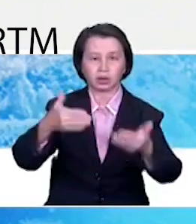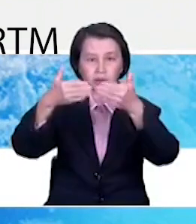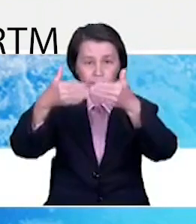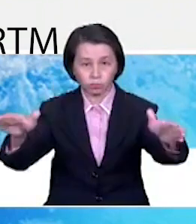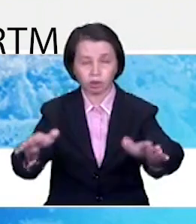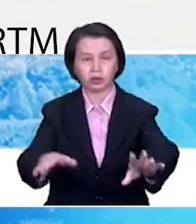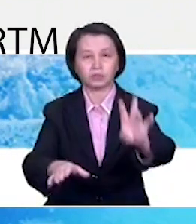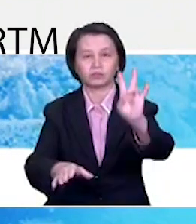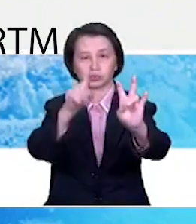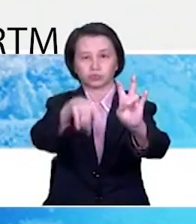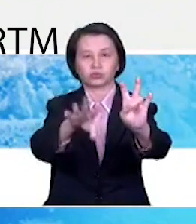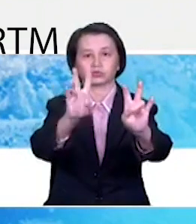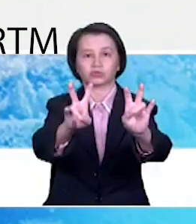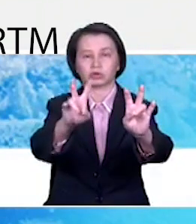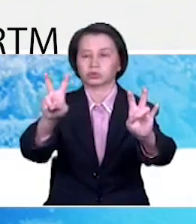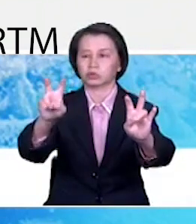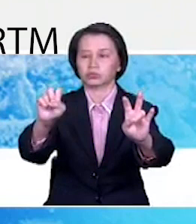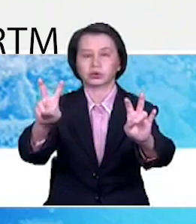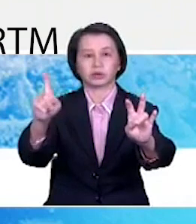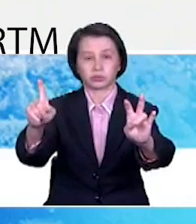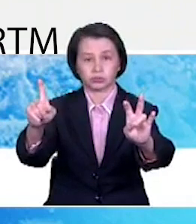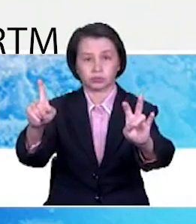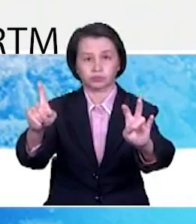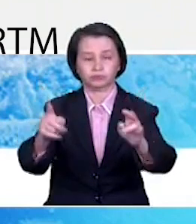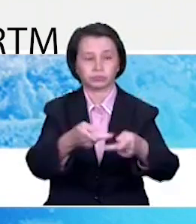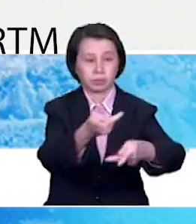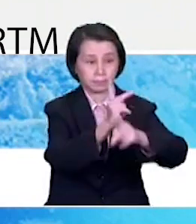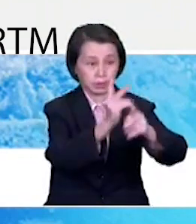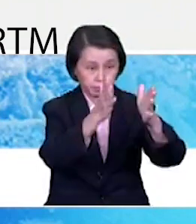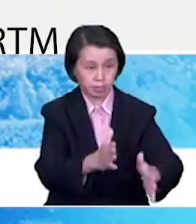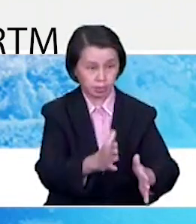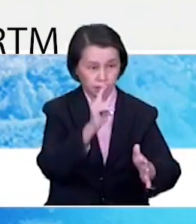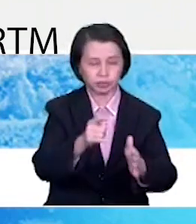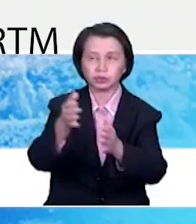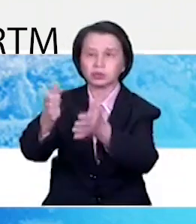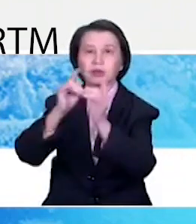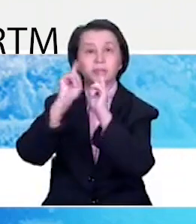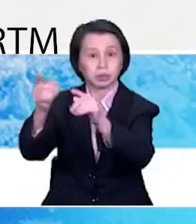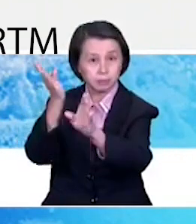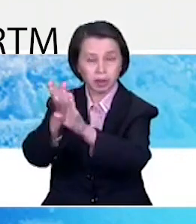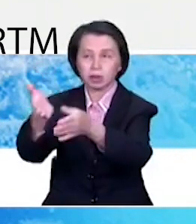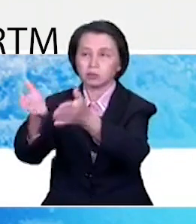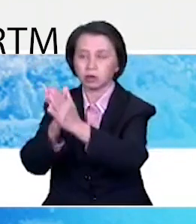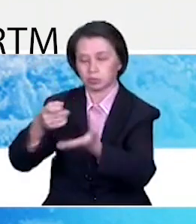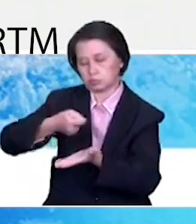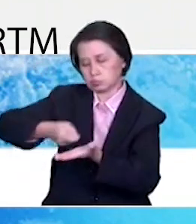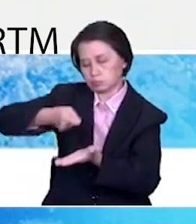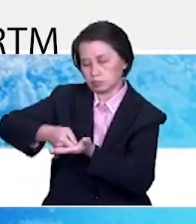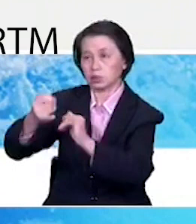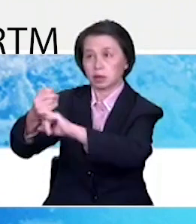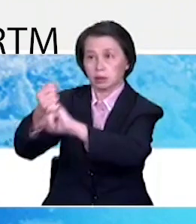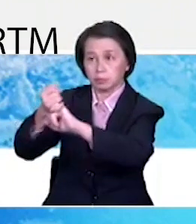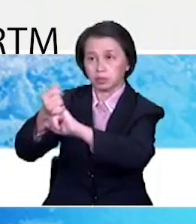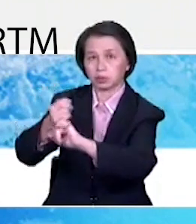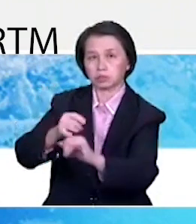pada 7 Julai 2021. Peminjam hanya perlu memohon dan menandatangani perjanjian